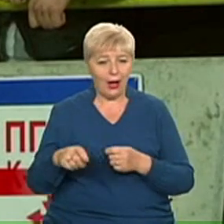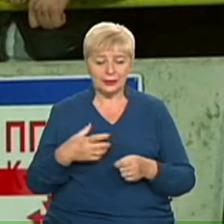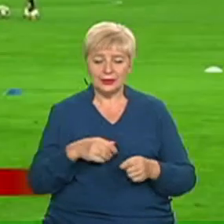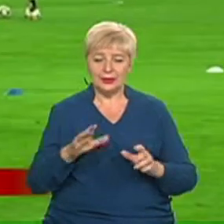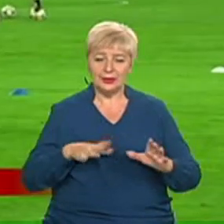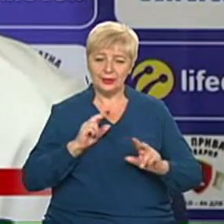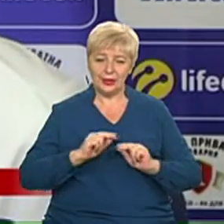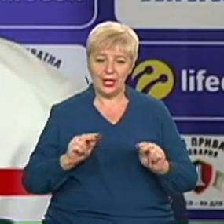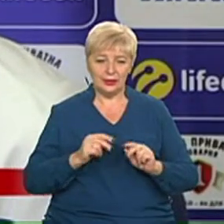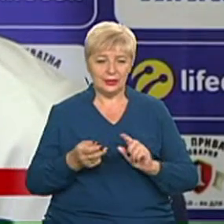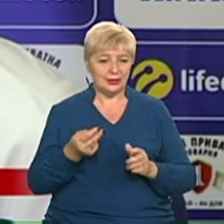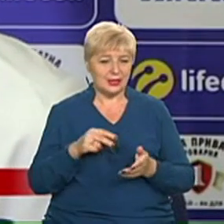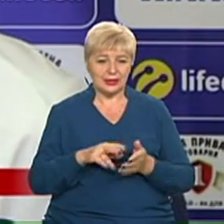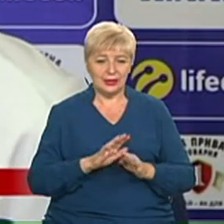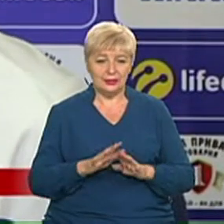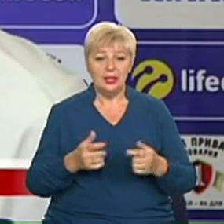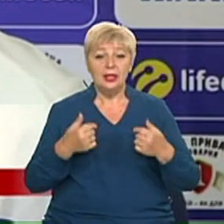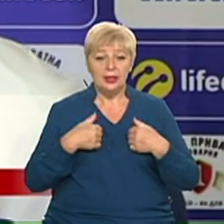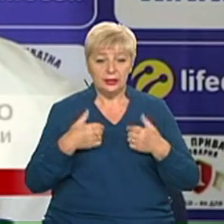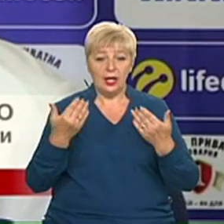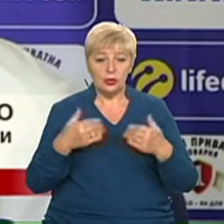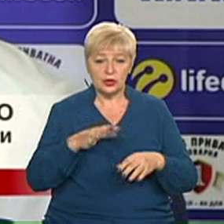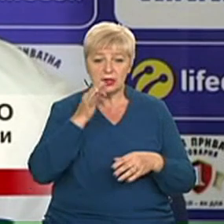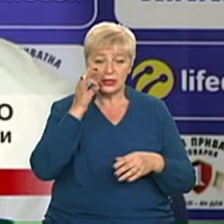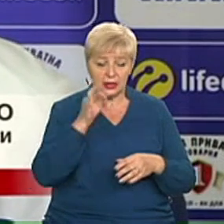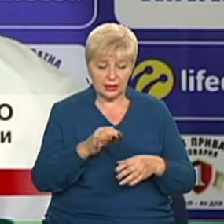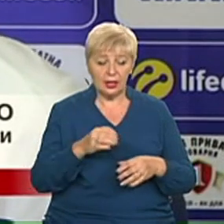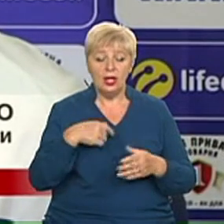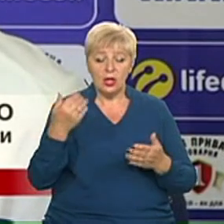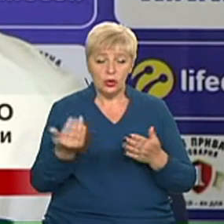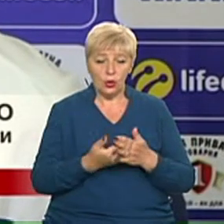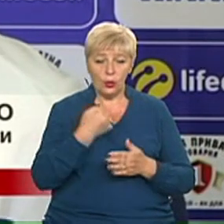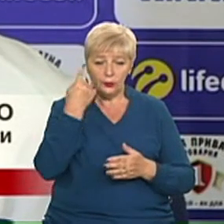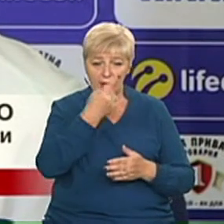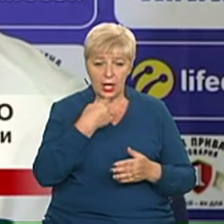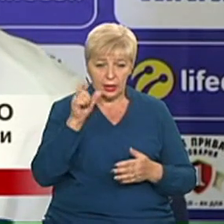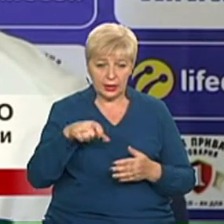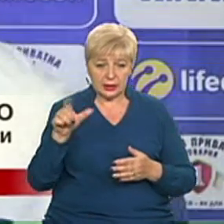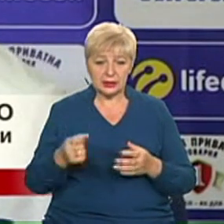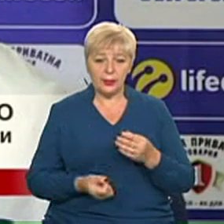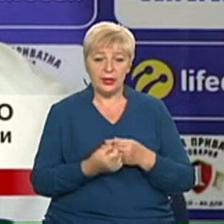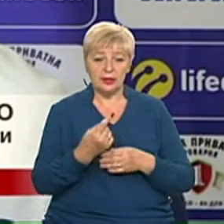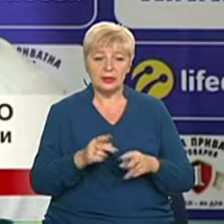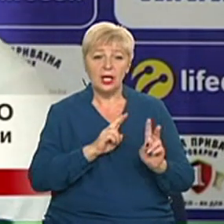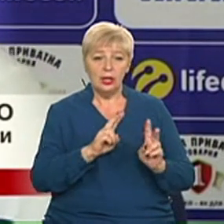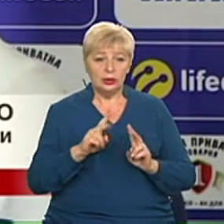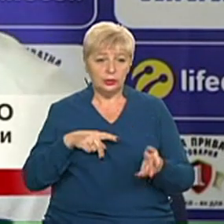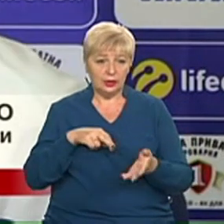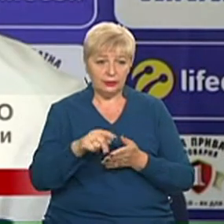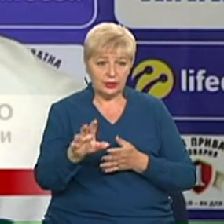став. Як я вже сказав, однозначно нові лица появляться. Значит, кто-то выйдет сразу же,